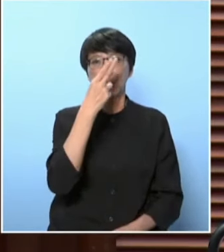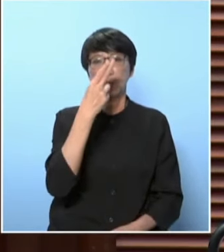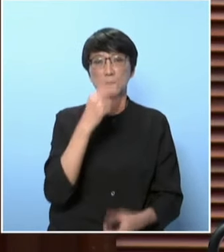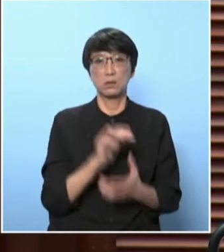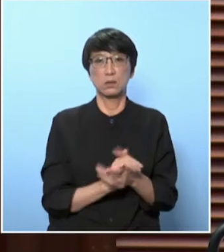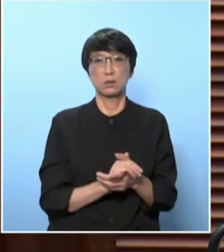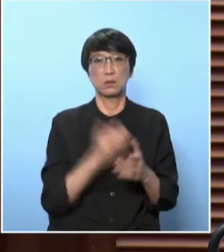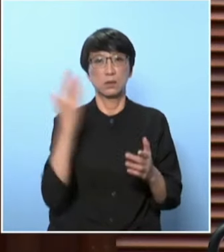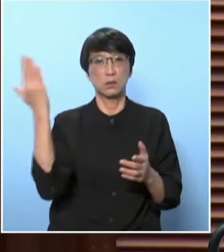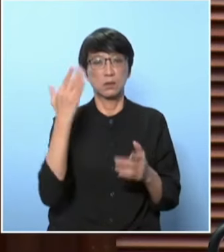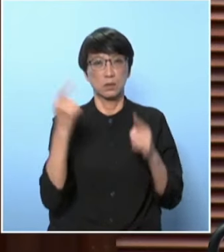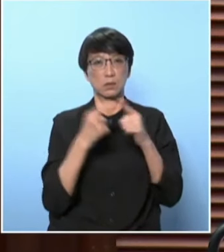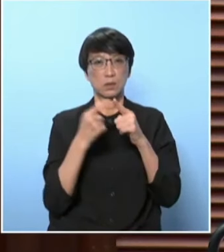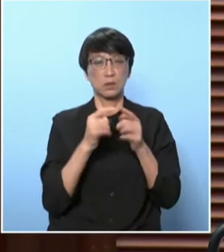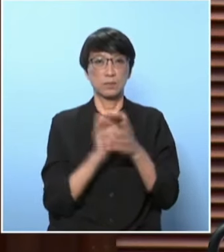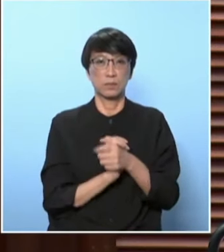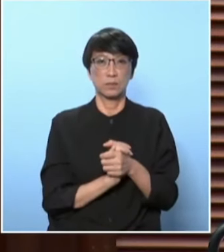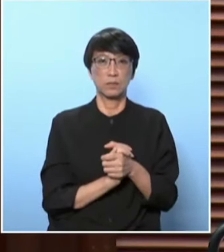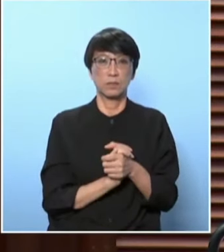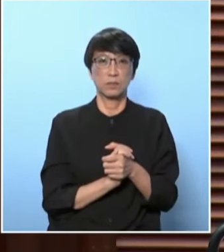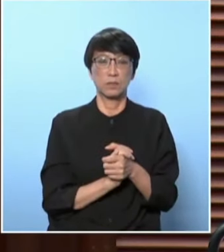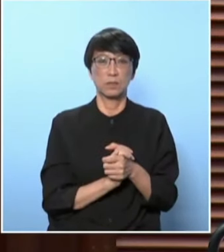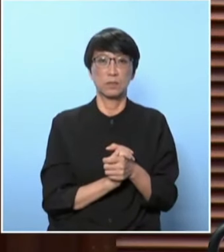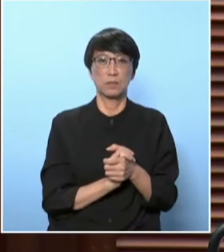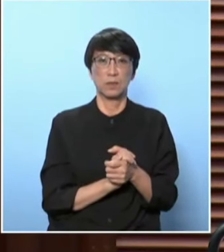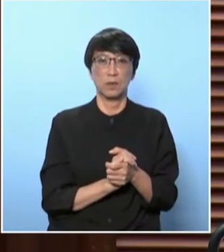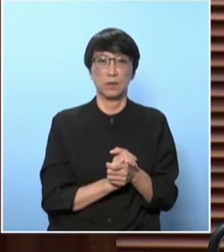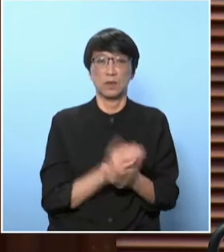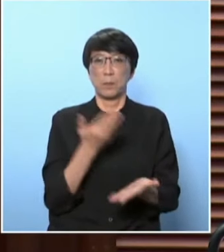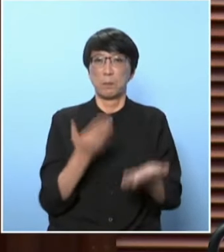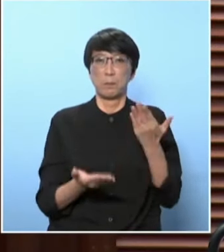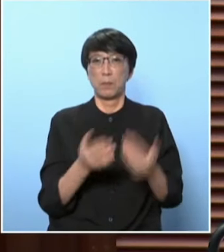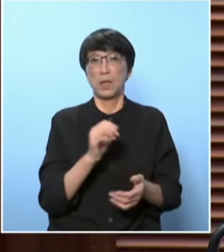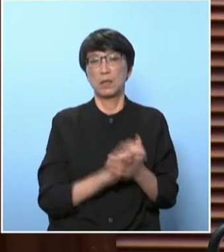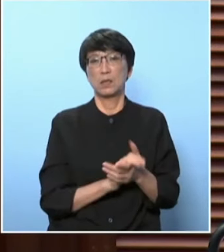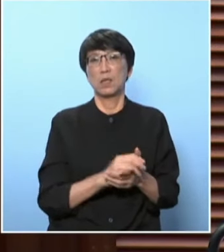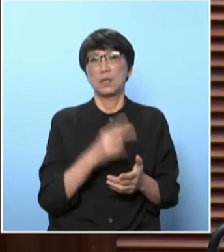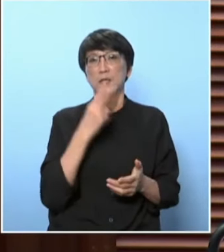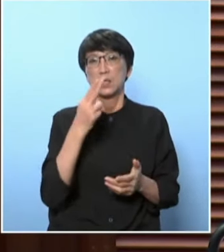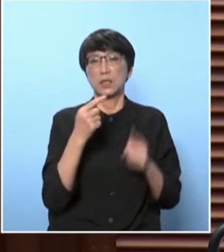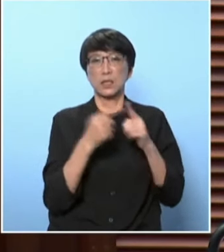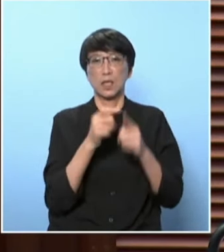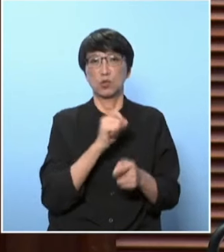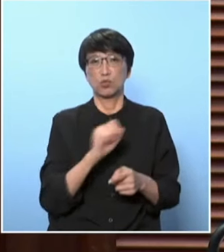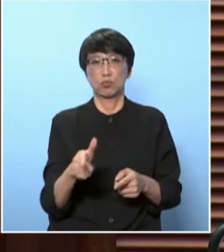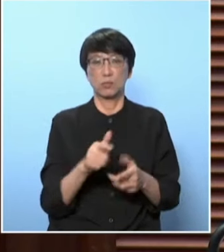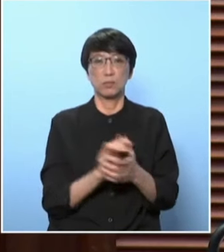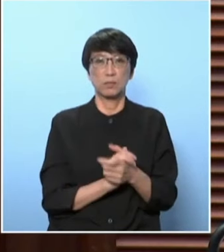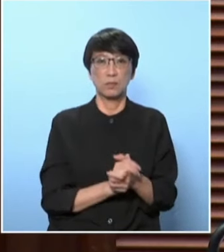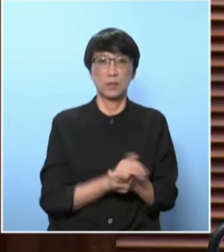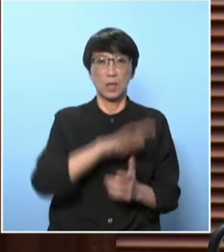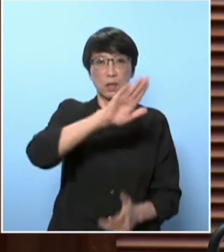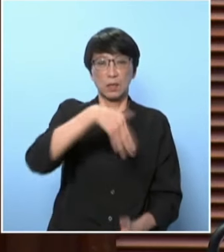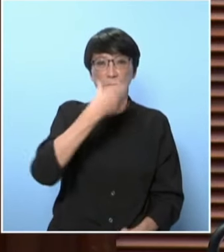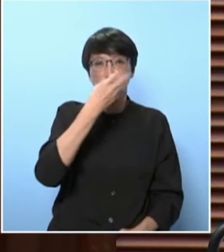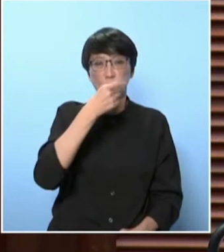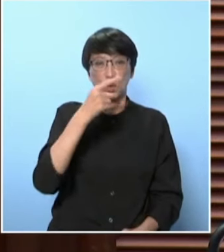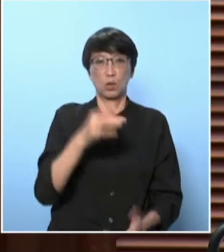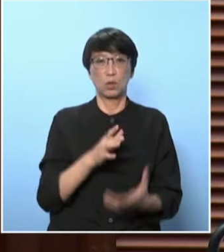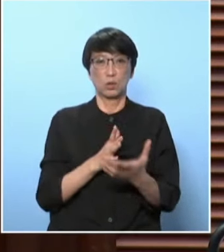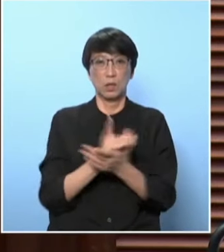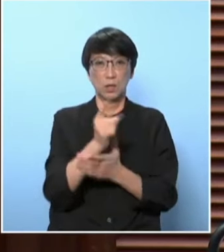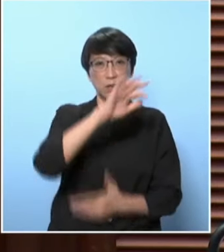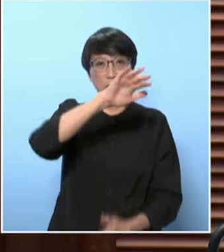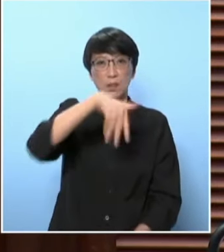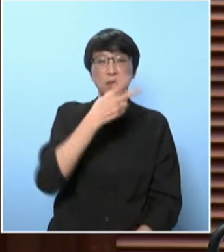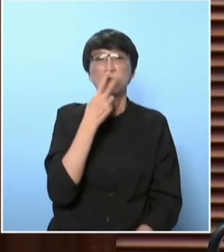啊！非吸煙人士咧，遠遠都係比吸煙人士多。第二，我哋都相信咧，旅客嚟香港咧，佢哋唔係選擇專登嚟香港吸